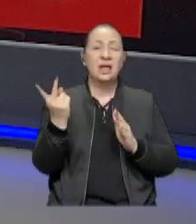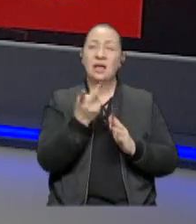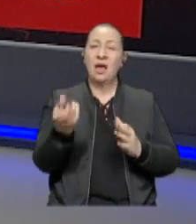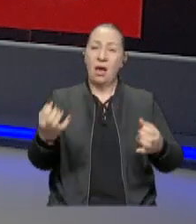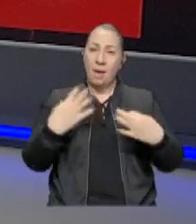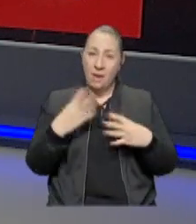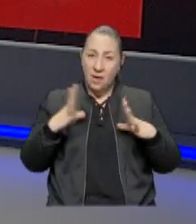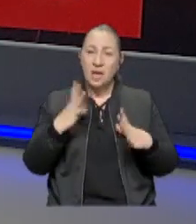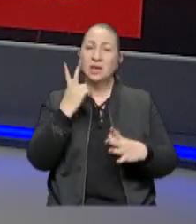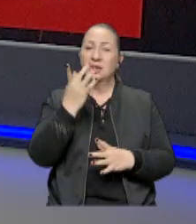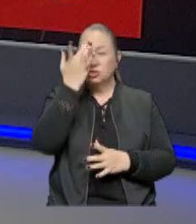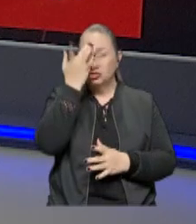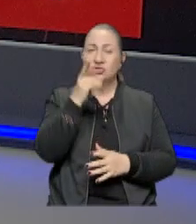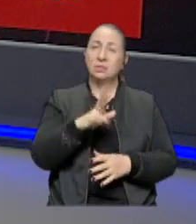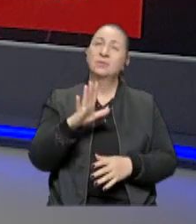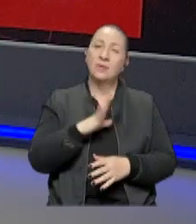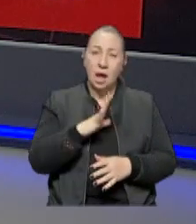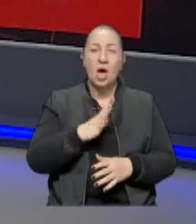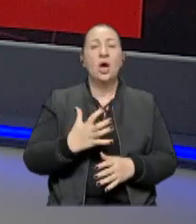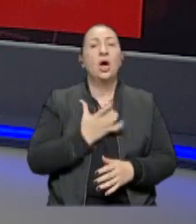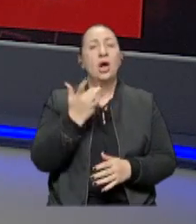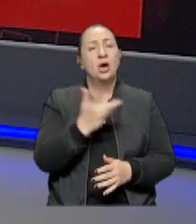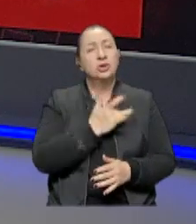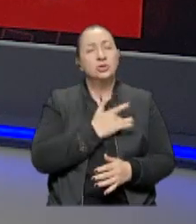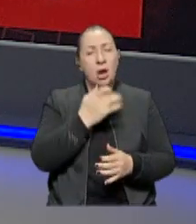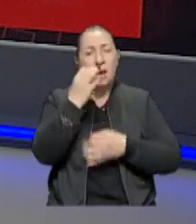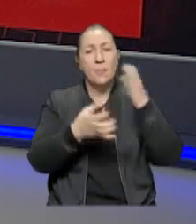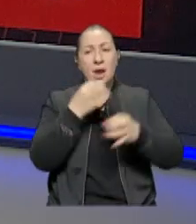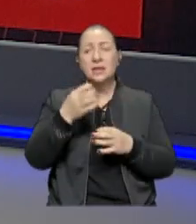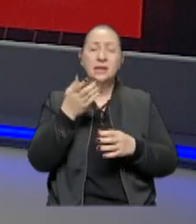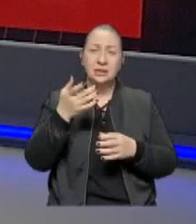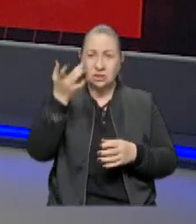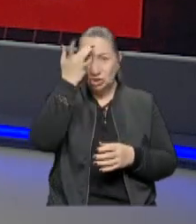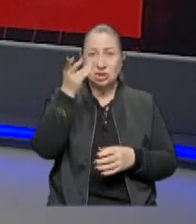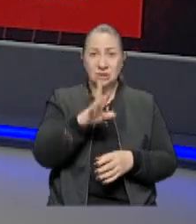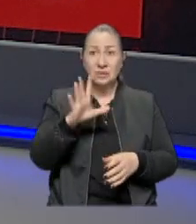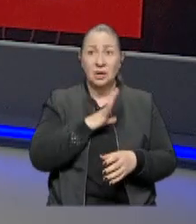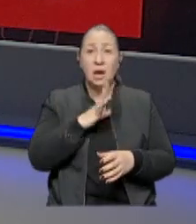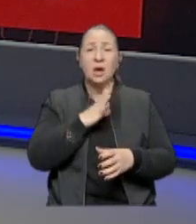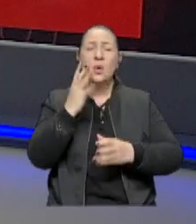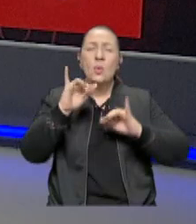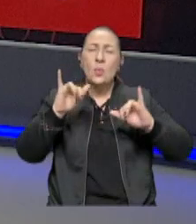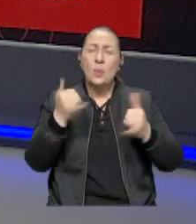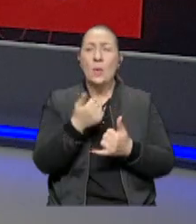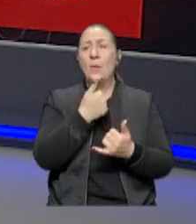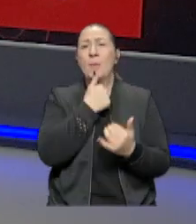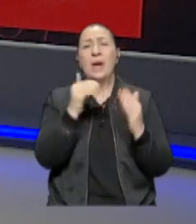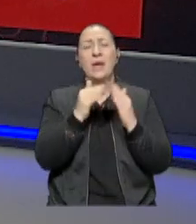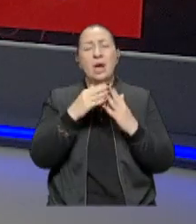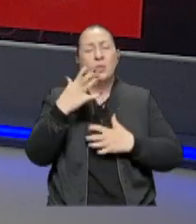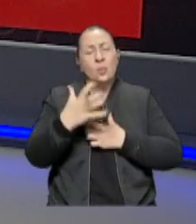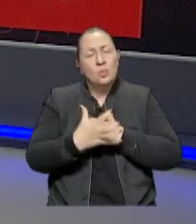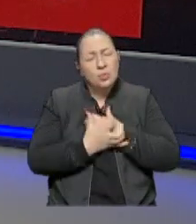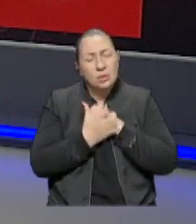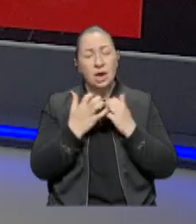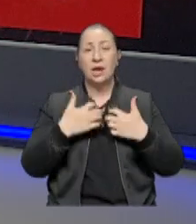İki şehidimiz daha var. Dün de acı haberlerini paylaştığımız şehitlerimiz vardı. Ateşin kor gibi düştüğü baba ocaklarında